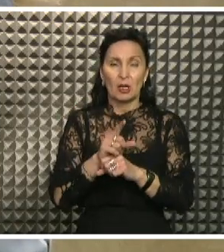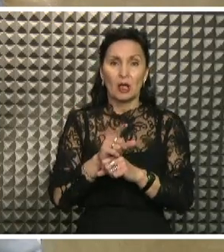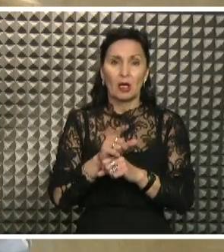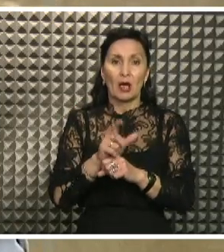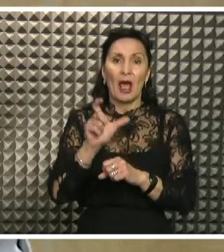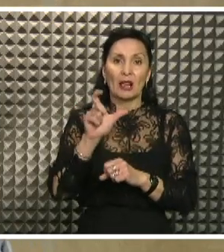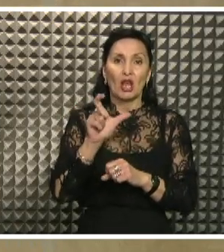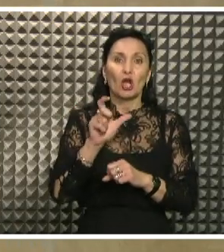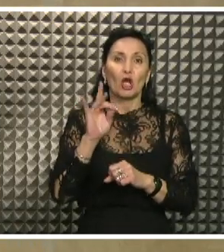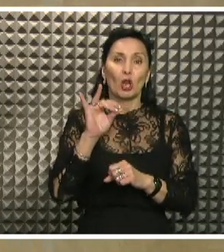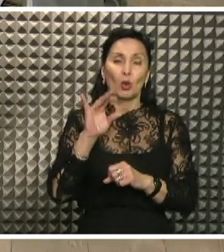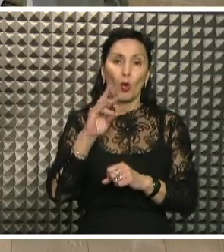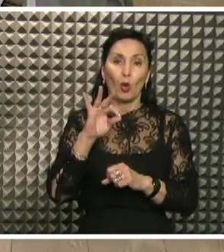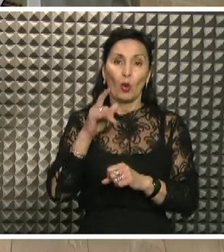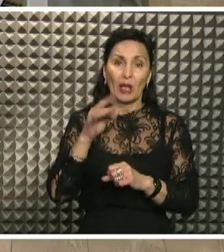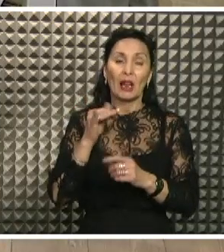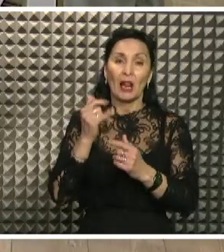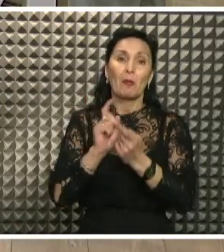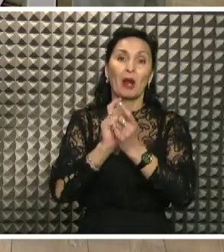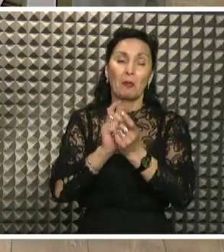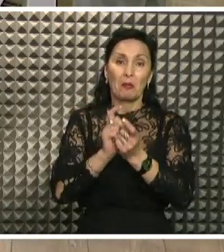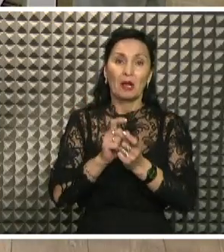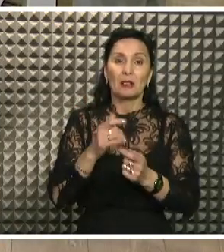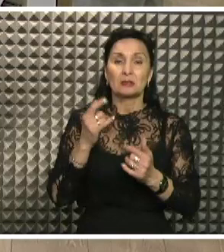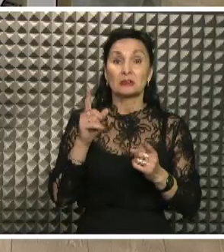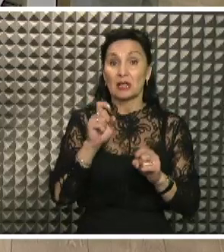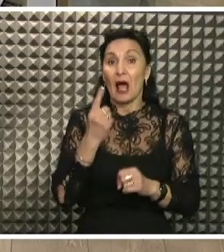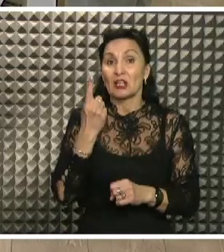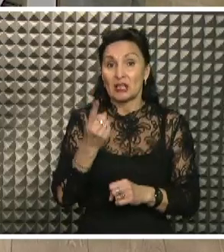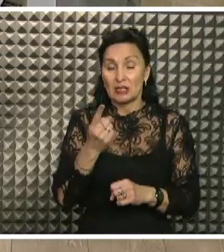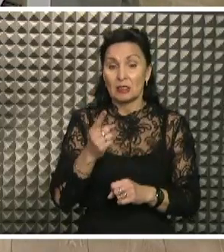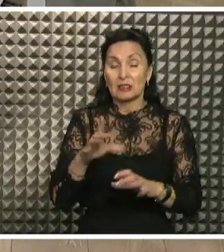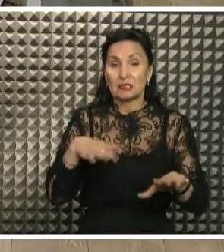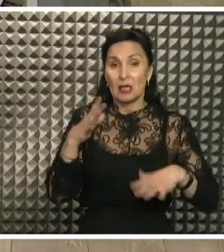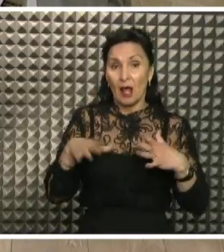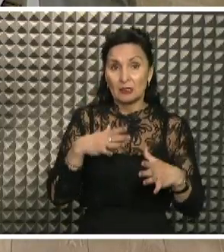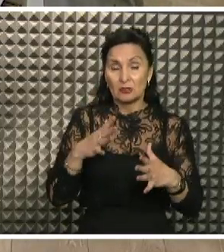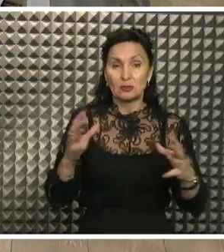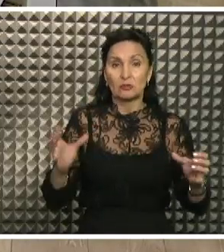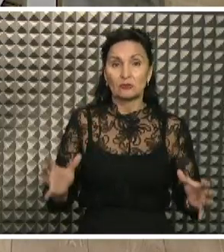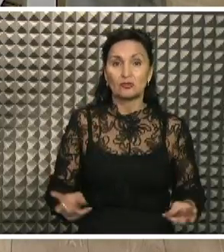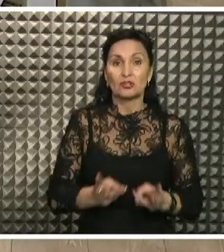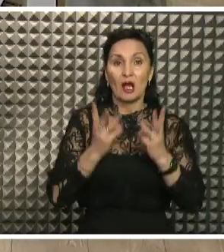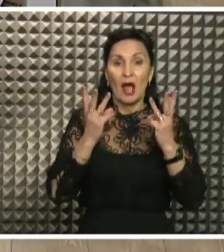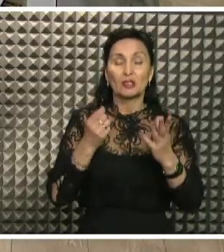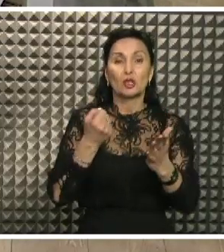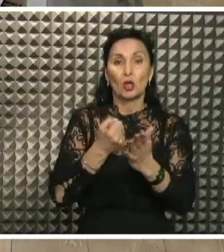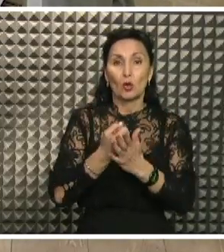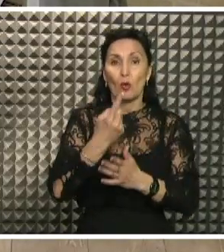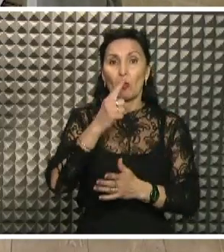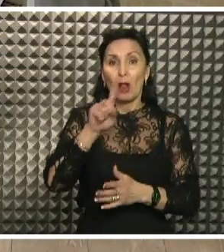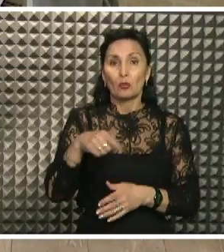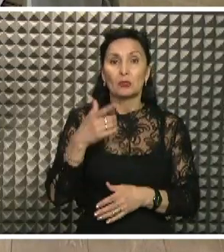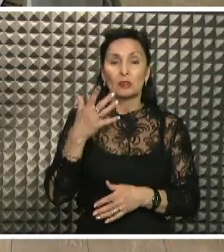эндокринологи для борьбы с ожирением, потому что за один сеанс в криокапсуле у нас сжигается до